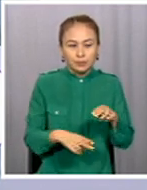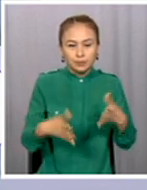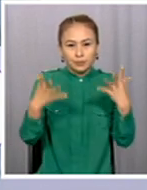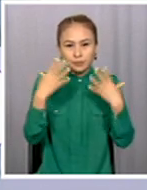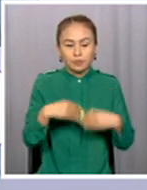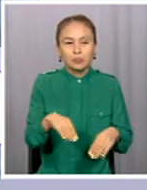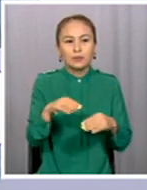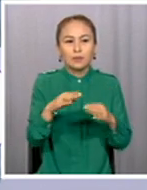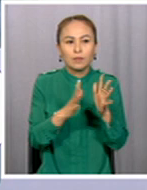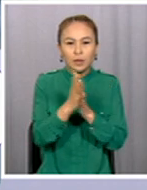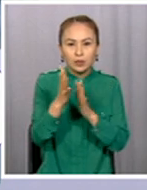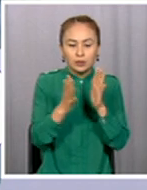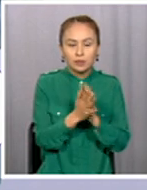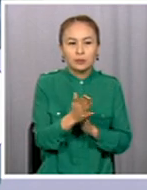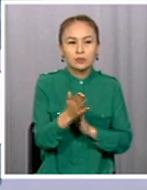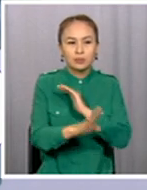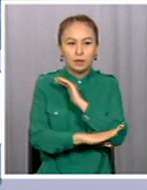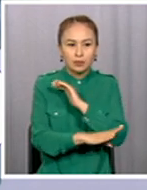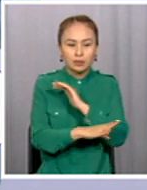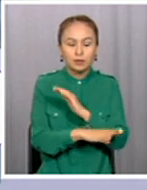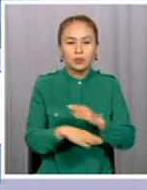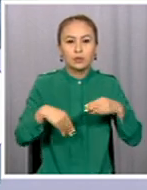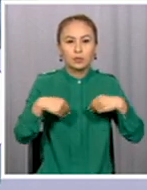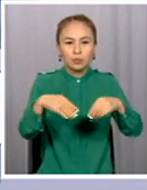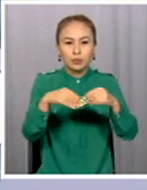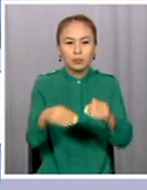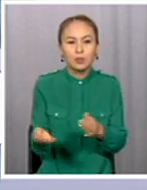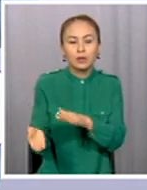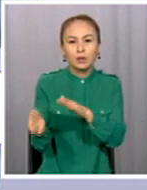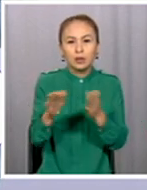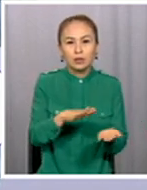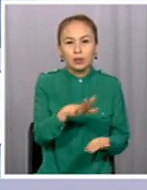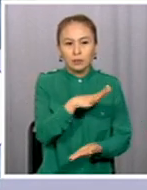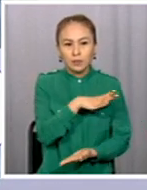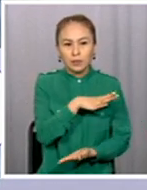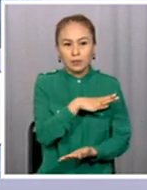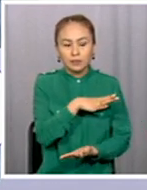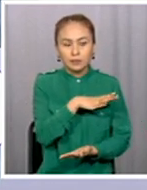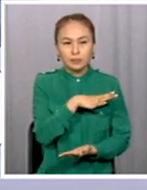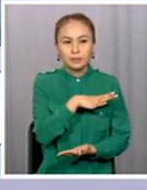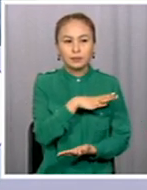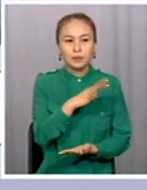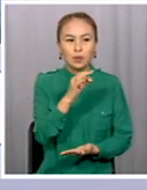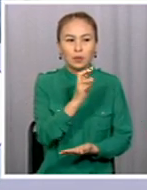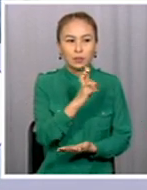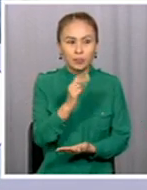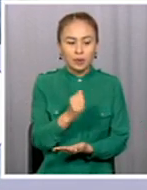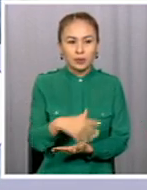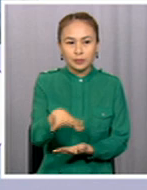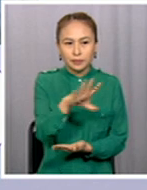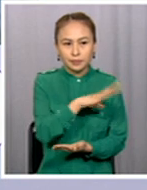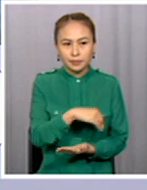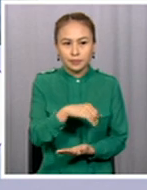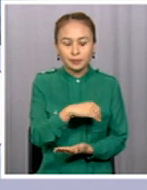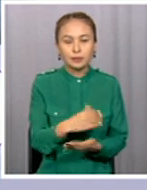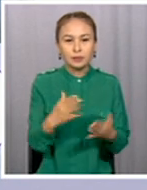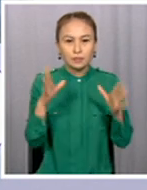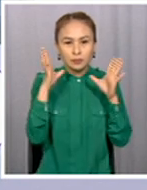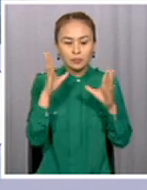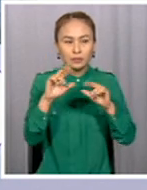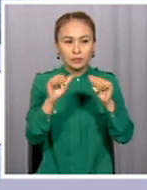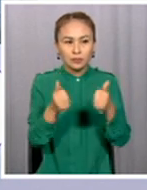шөп, тал қойып, одан кейін топырақпен көмілген екен. Сондай ақ обаларда діни